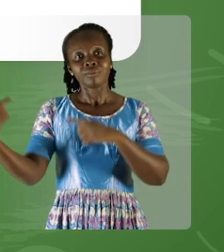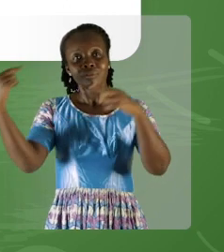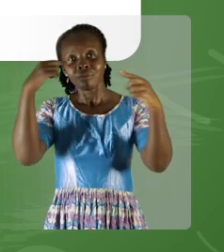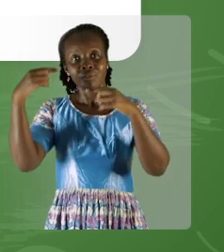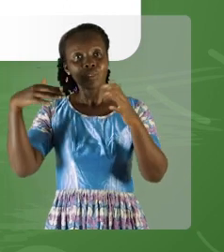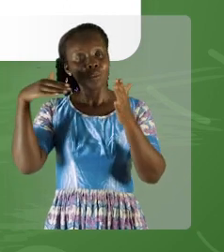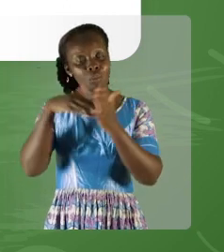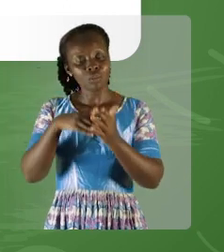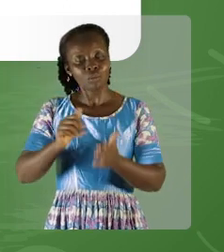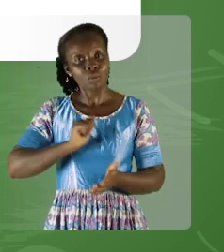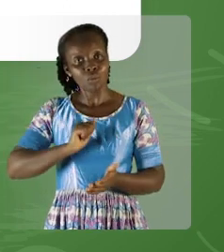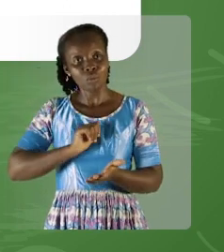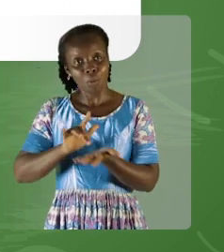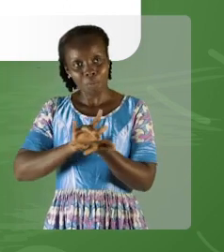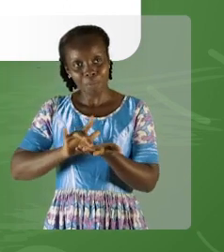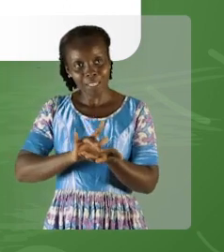la lutte contre